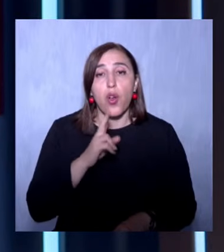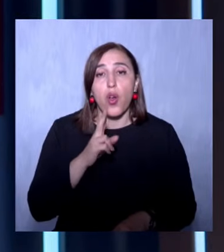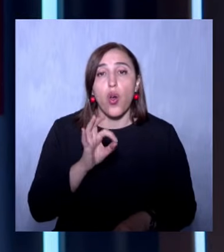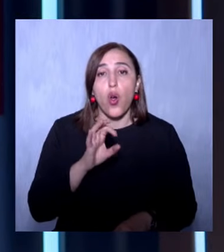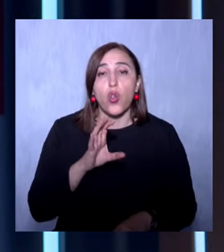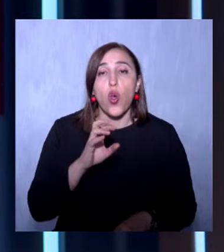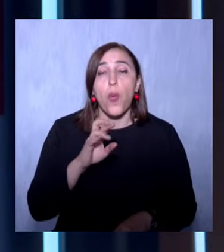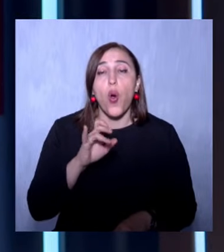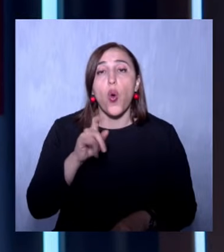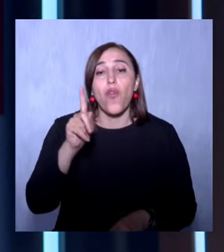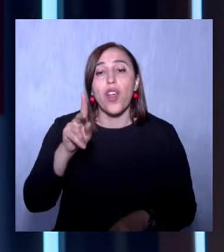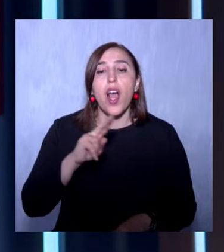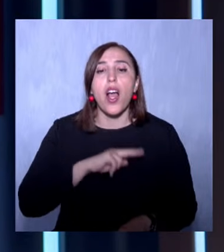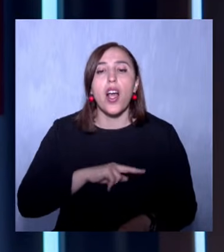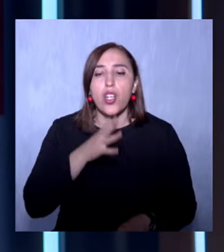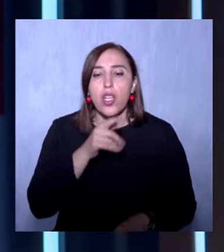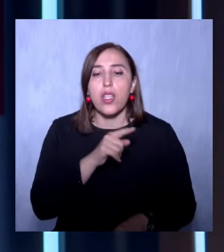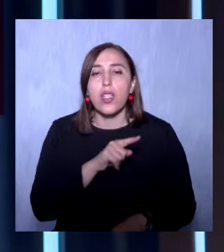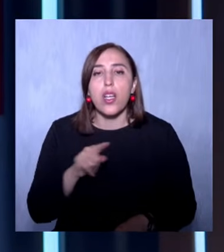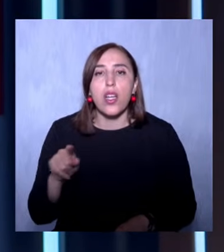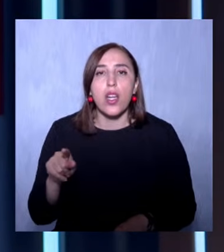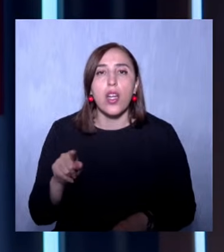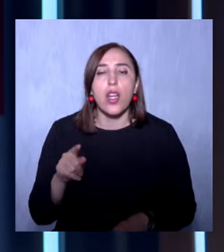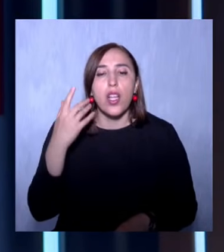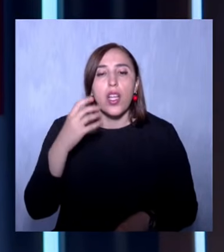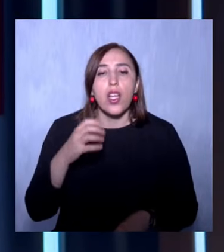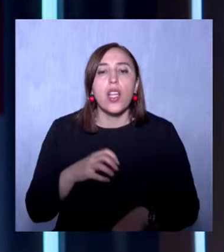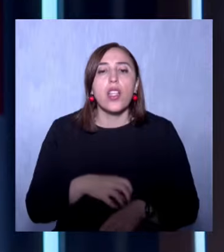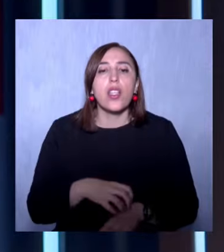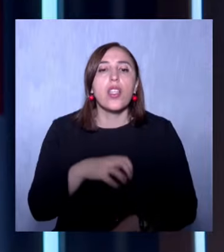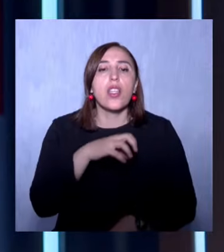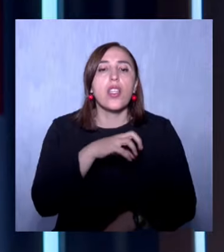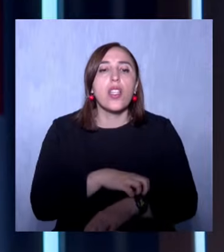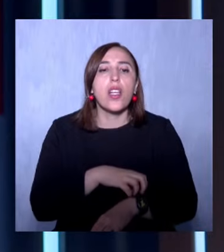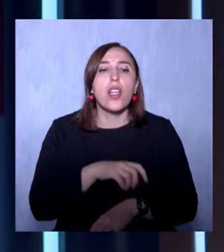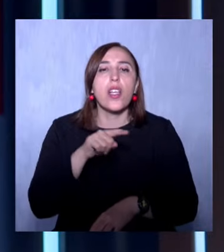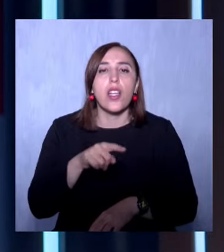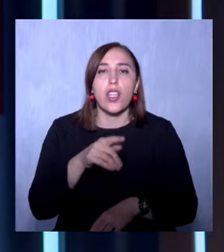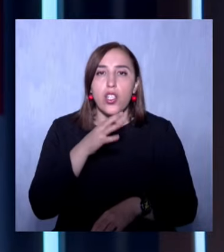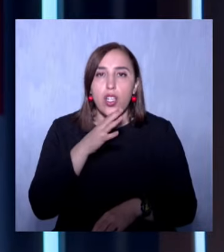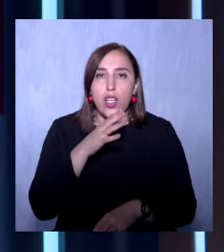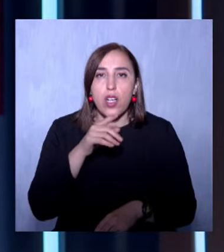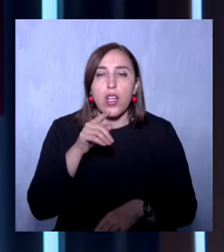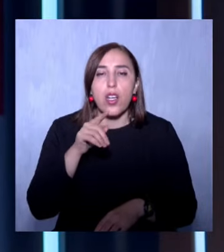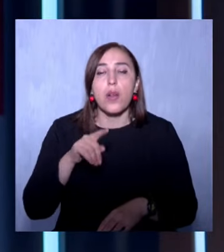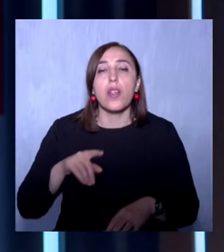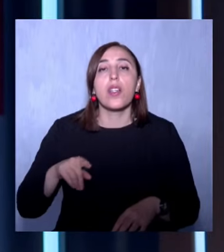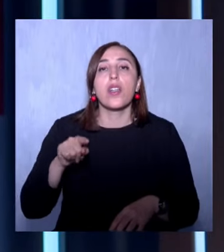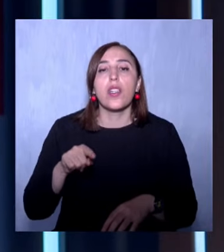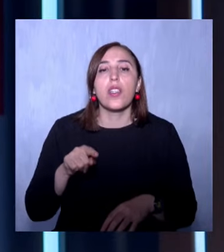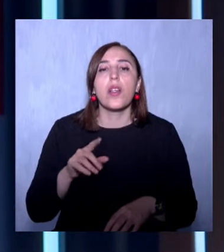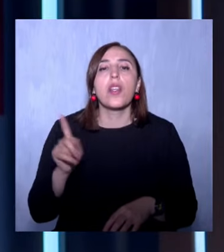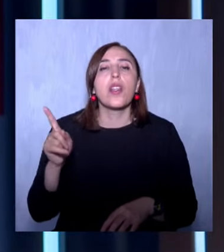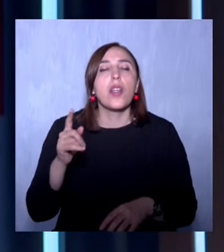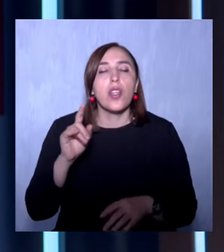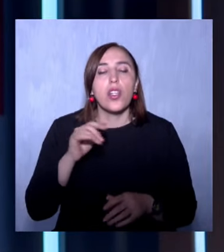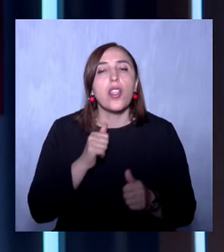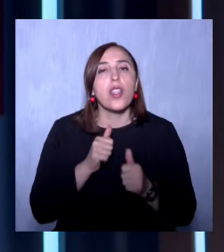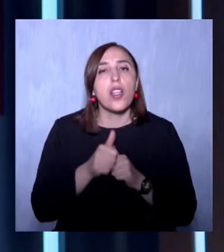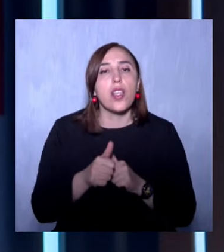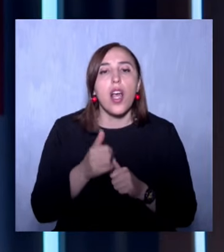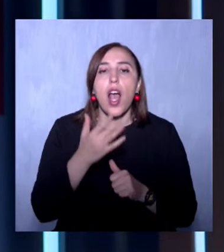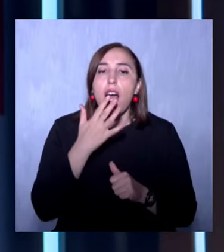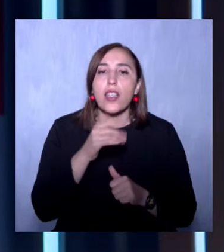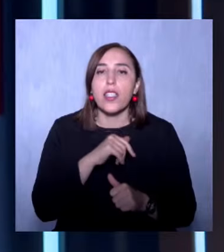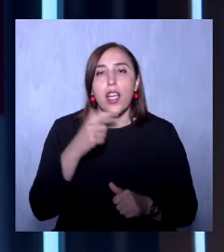Կոսոբոկովի կարիերայի կարևոր հատվածներն անցել են հետխորթային այն տարածքներում, որտեղ առաջնահերթությունն ի վերջո տրվել է